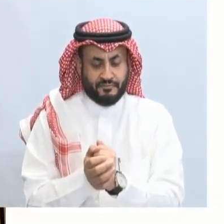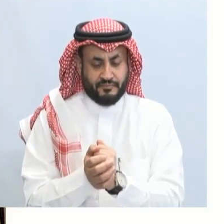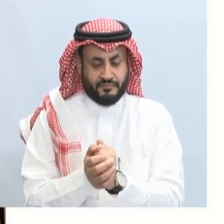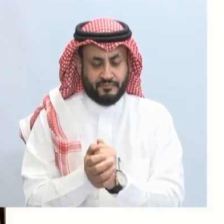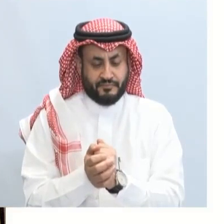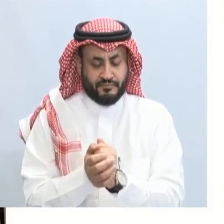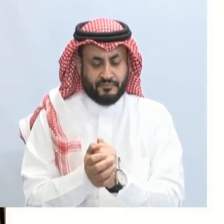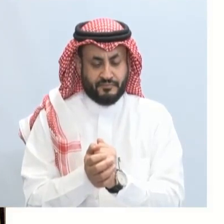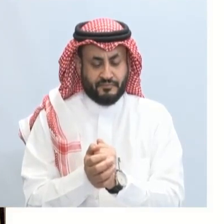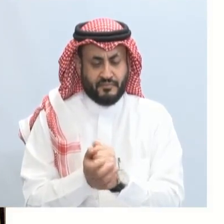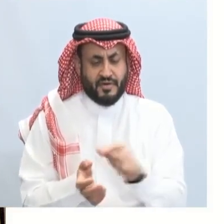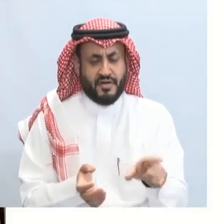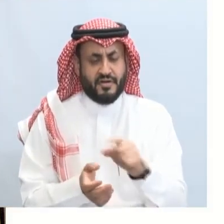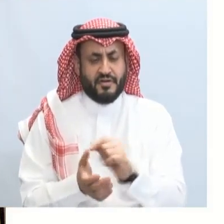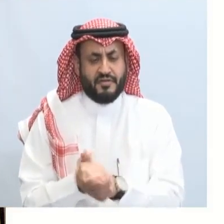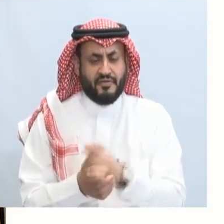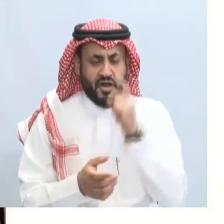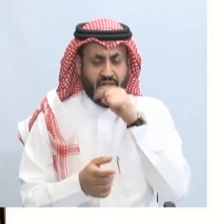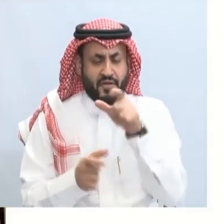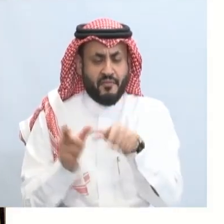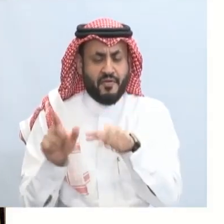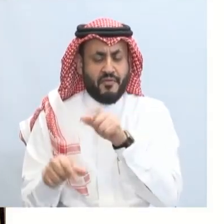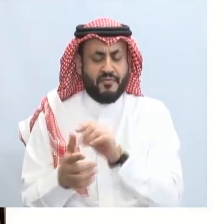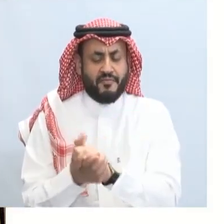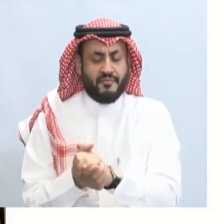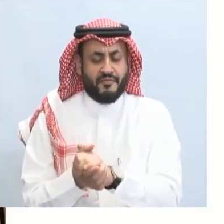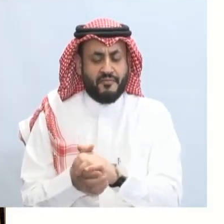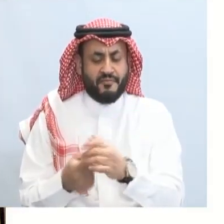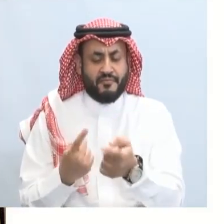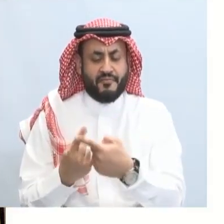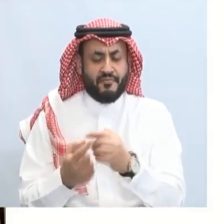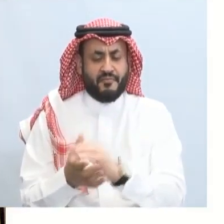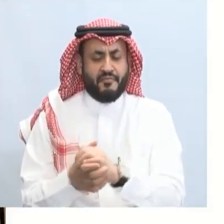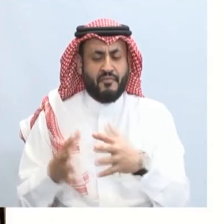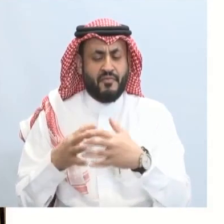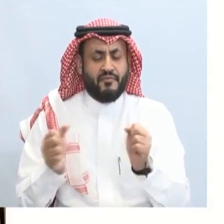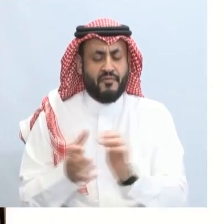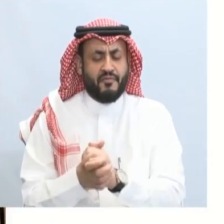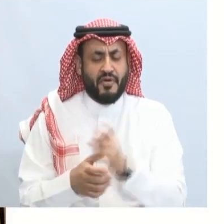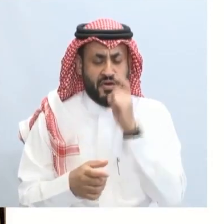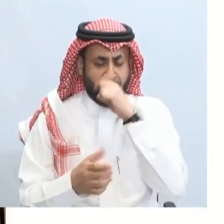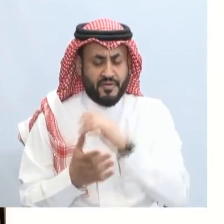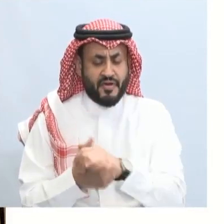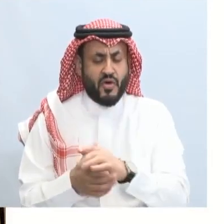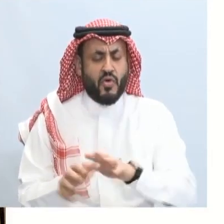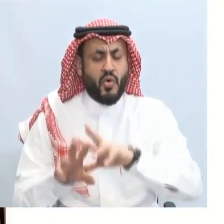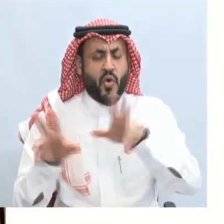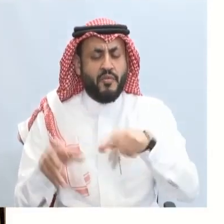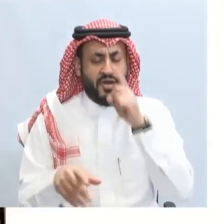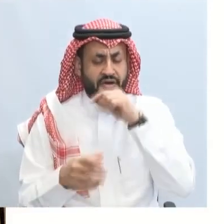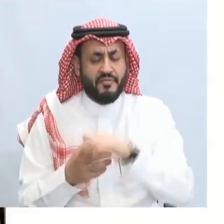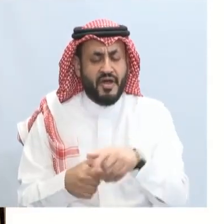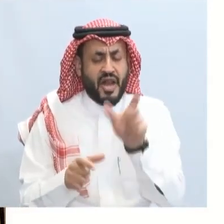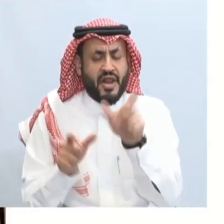سويا امثله من واجبات المواطن مفهوم الواجبات هي كل ما يجب على الانسان